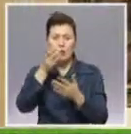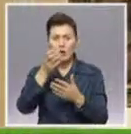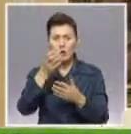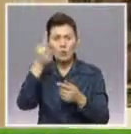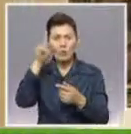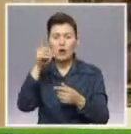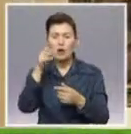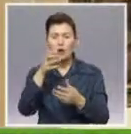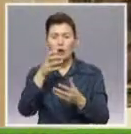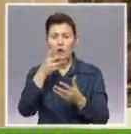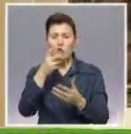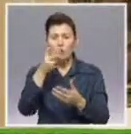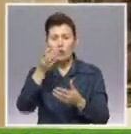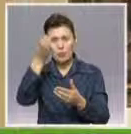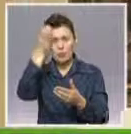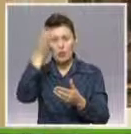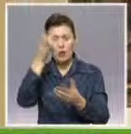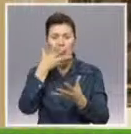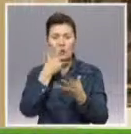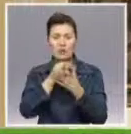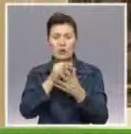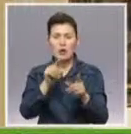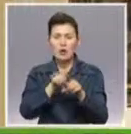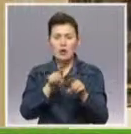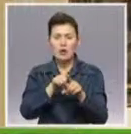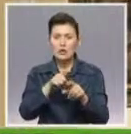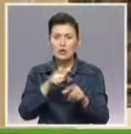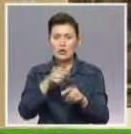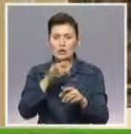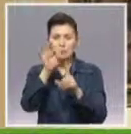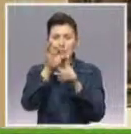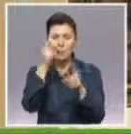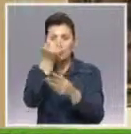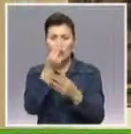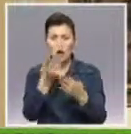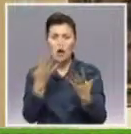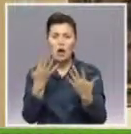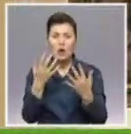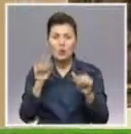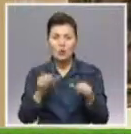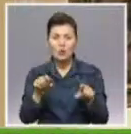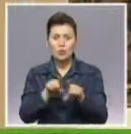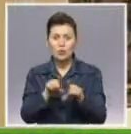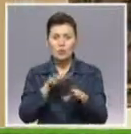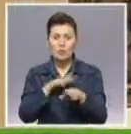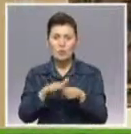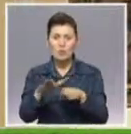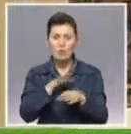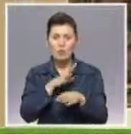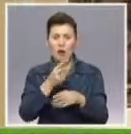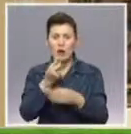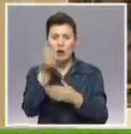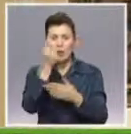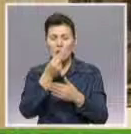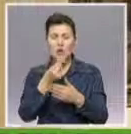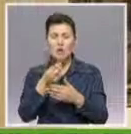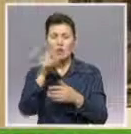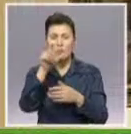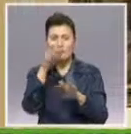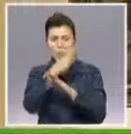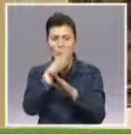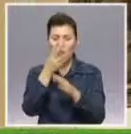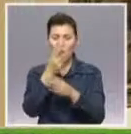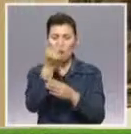көрсетеміз. Суретшінің мақсаты сол. Қолымыздан қанша келеді, сонша жасай аламыз. Портрет жасаймыз, табиғат